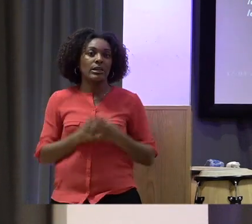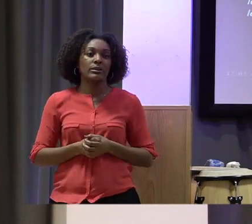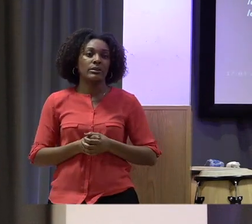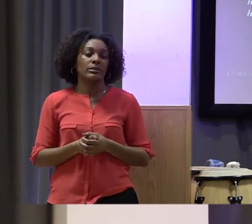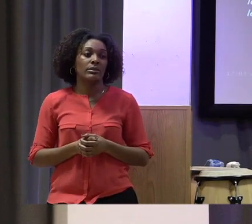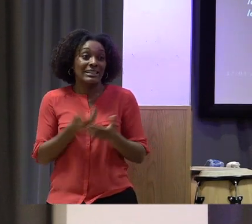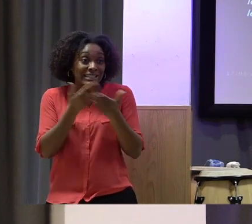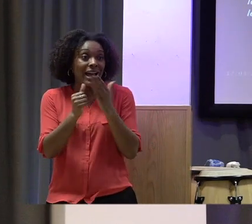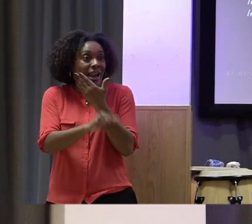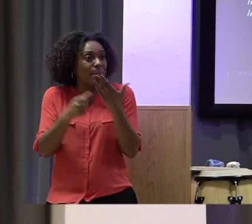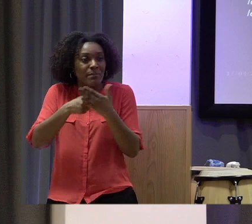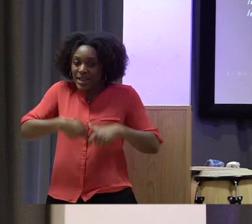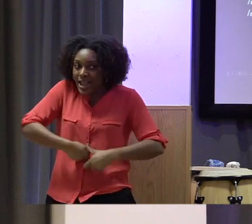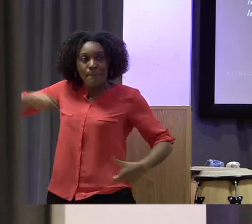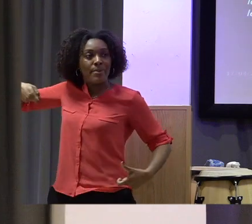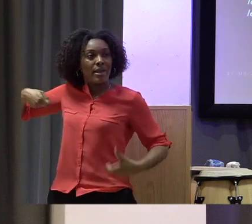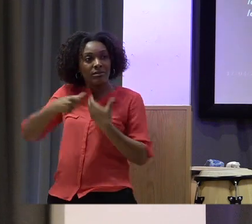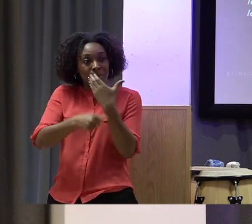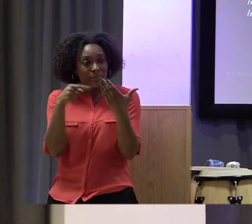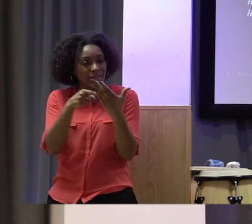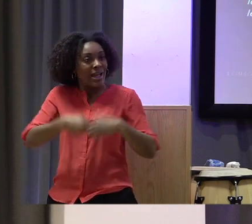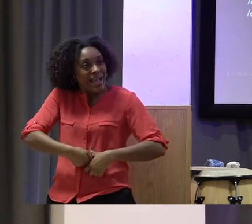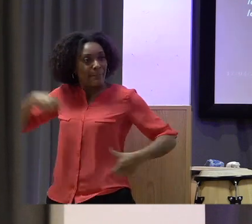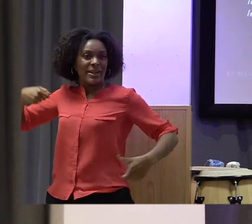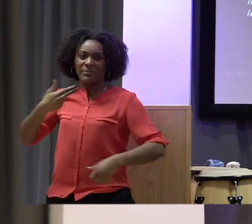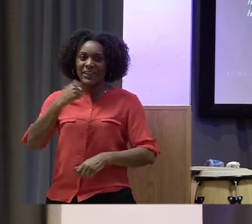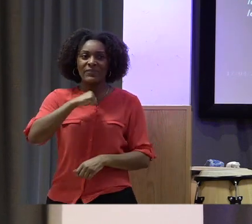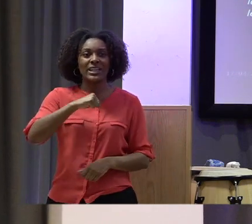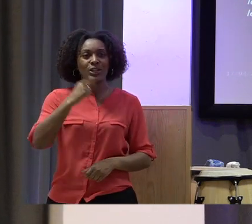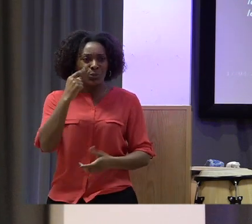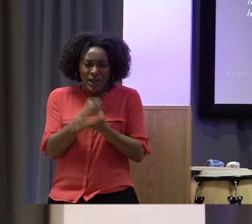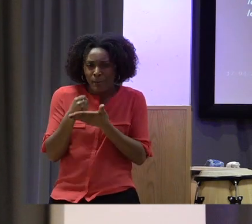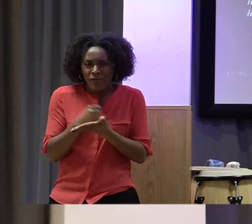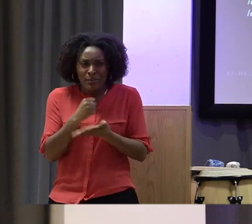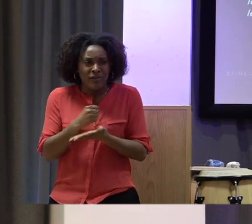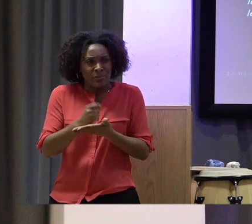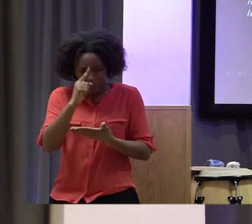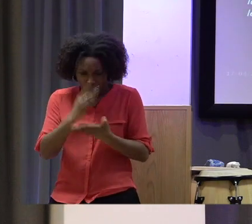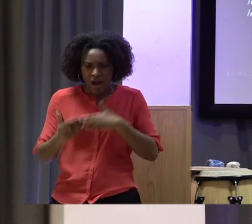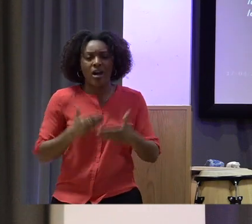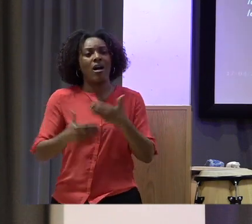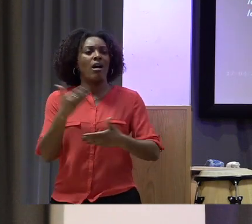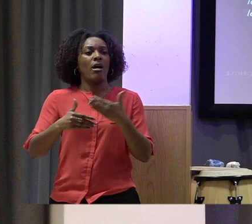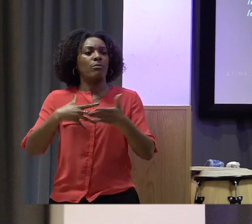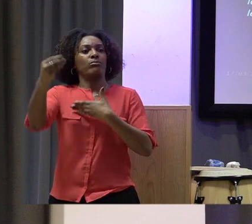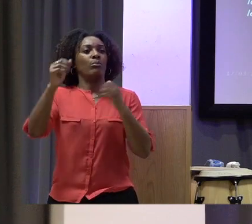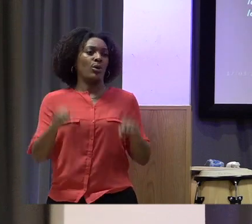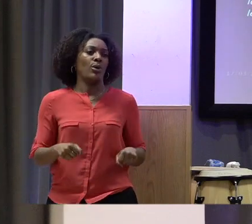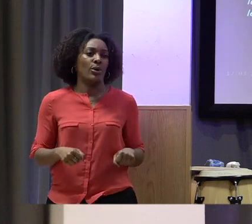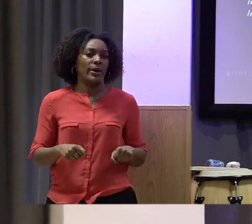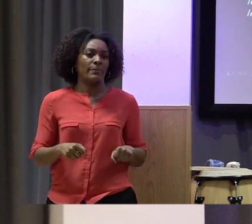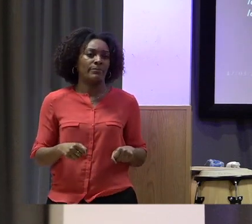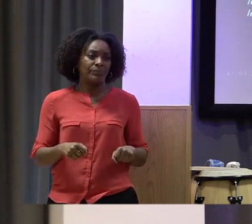C'est une arme efficace pour sortir de l'épreuve de la foi. Dans la première épître de